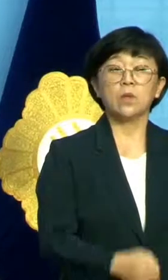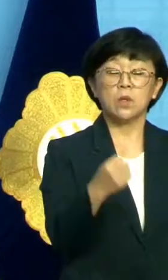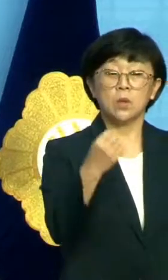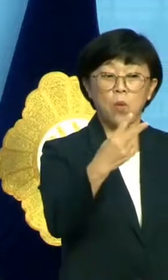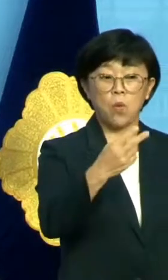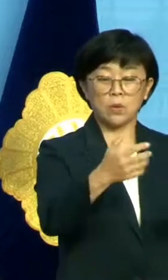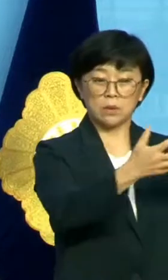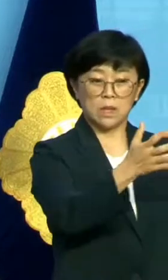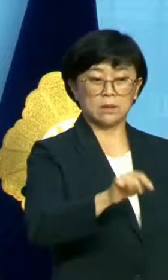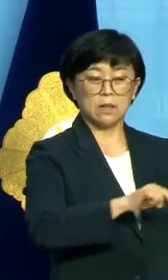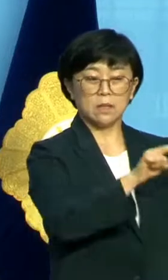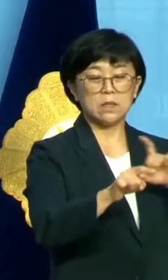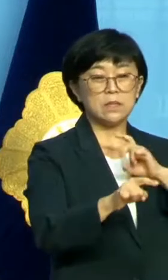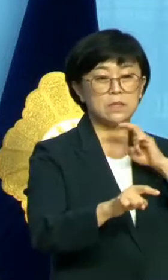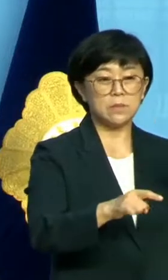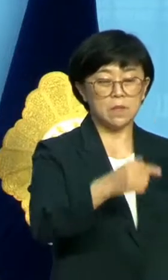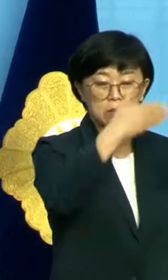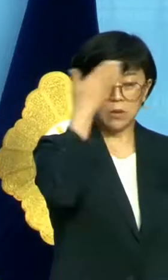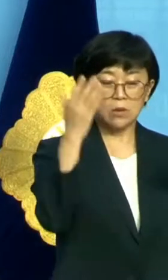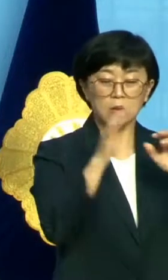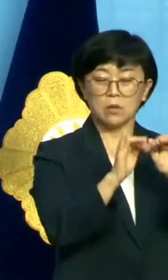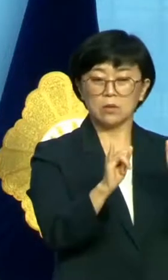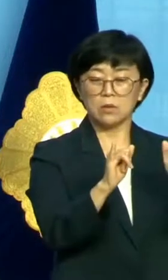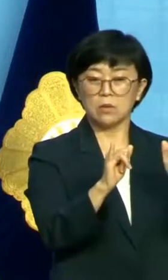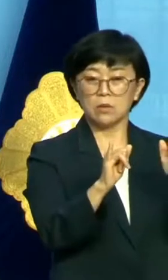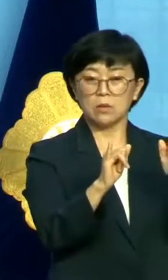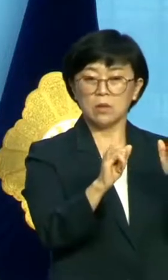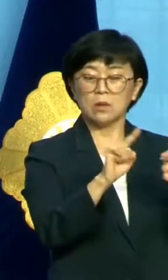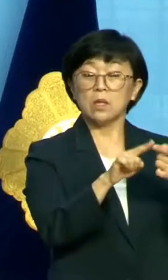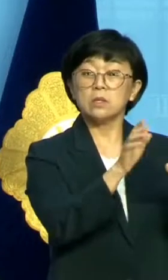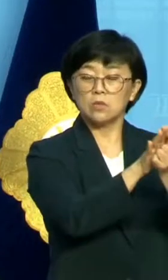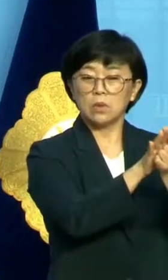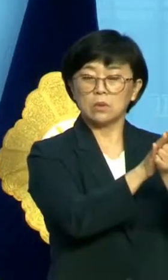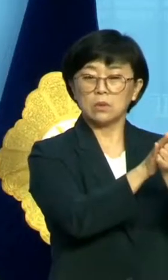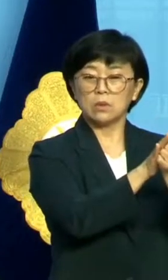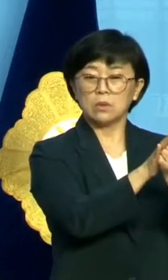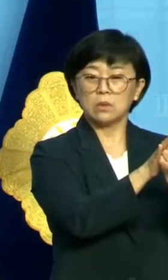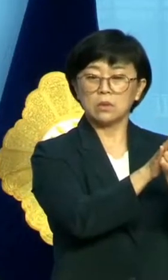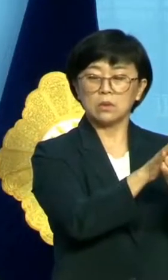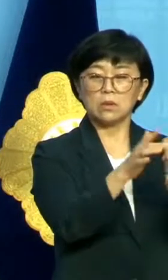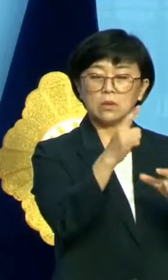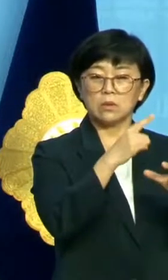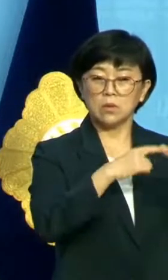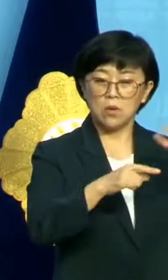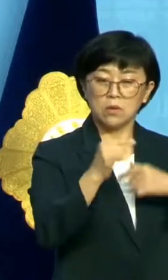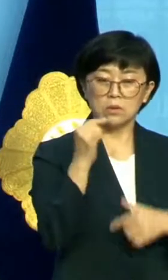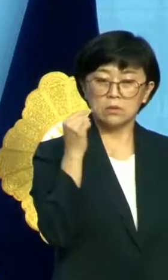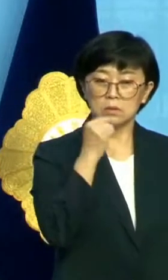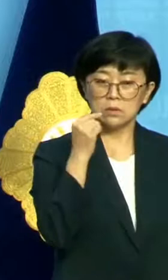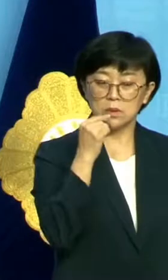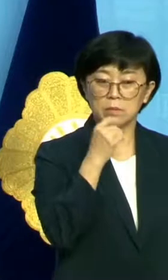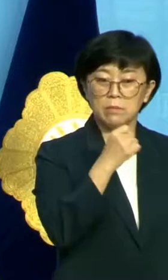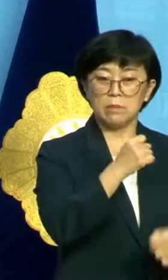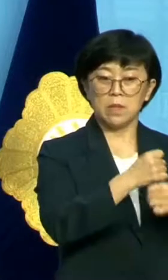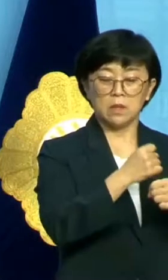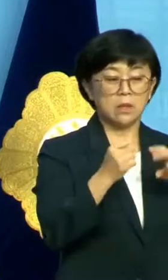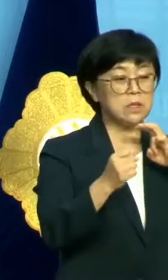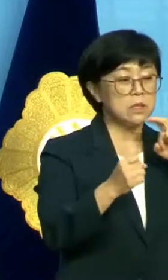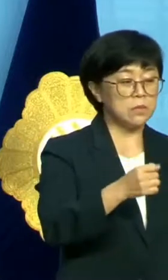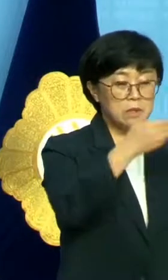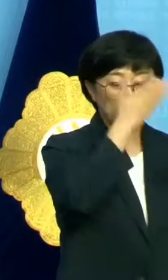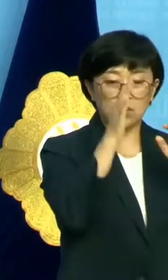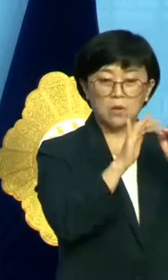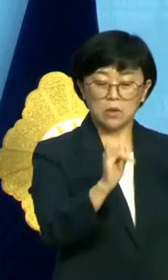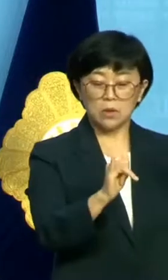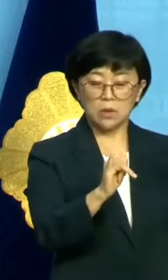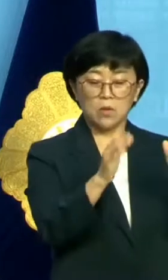그리고 당내에서 20대 청년, 30대 청년들에 대한 지원도 강화하도록 하겠는데요. 20대 청년이 이제